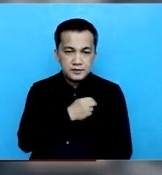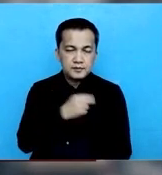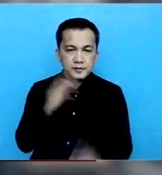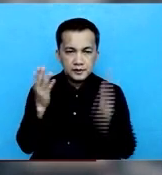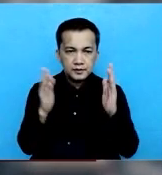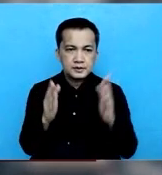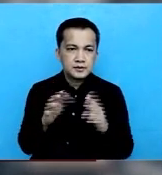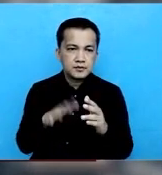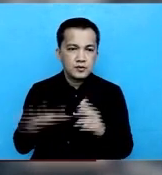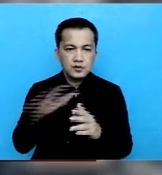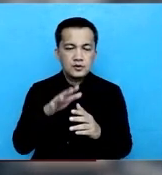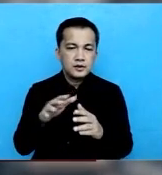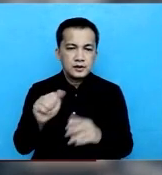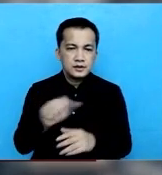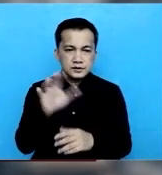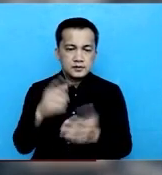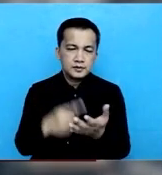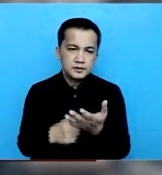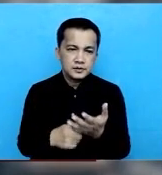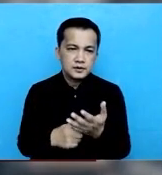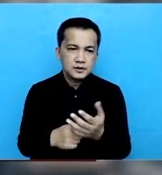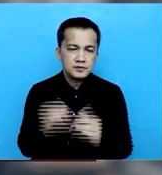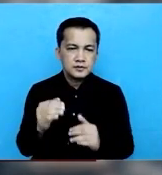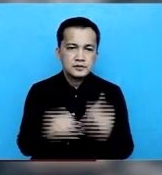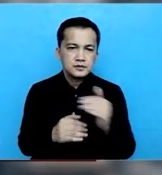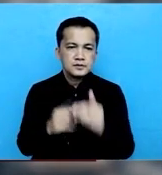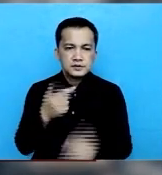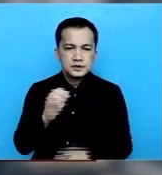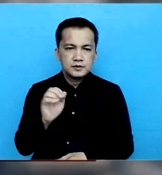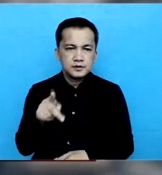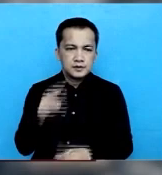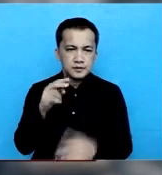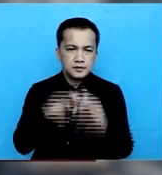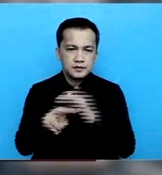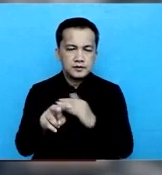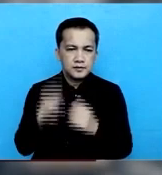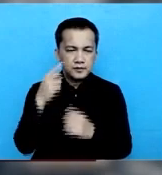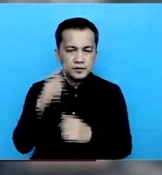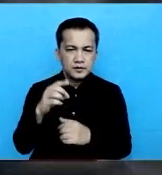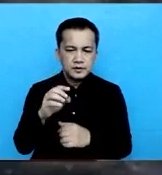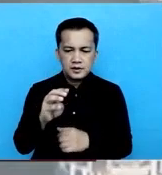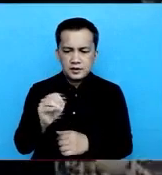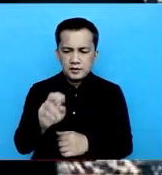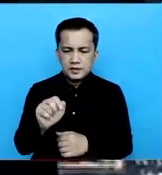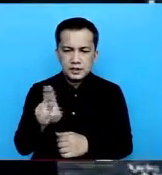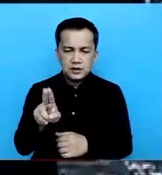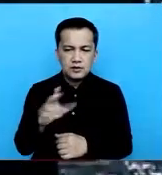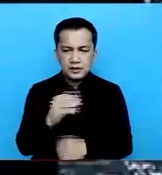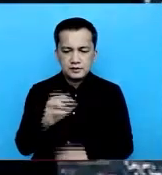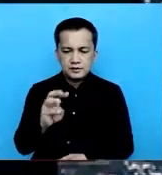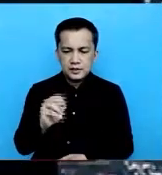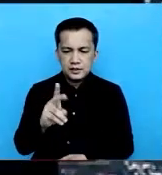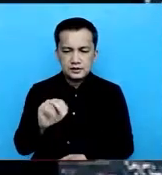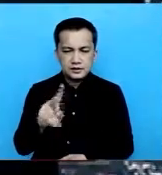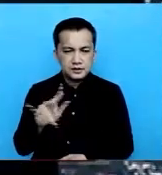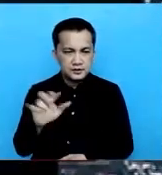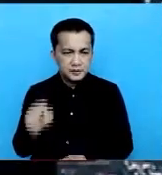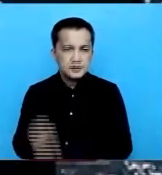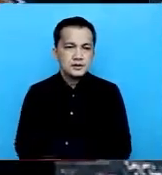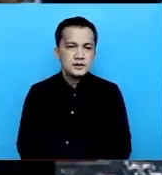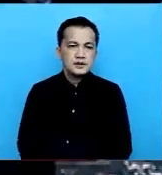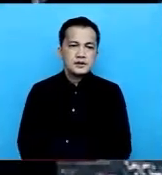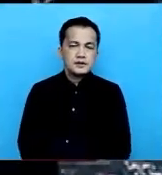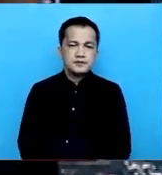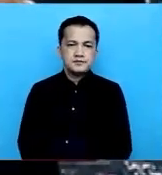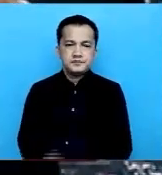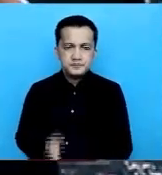ang pag-uusapan, abay mas mataas pa ang GDP growth forecast para sa Macau at ang Maldives. Emerging markets po ang tawag sa mga